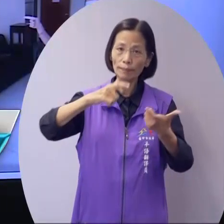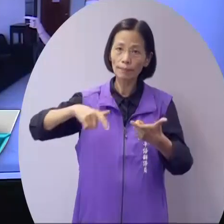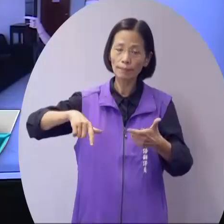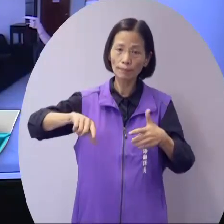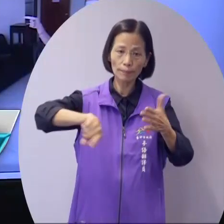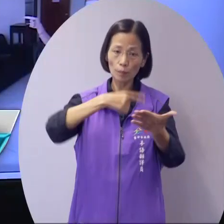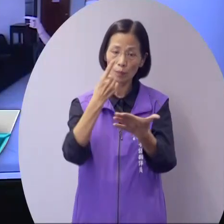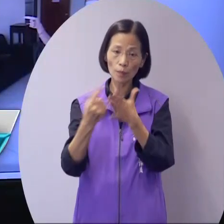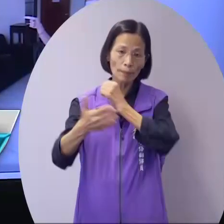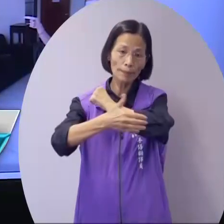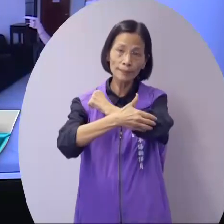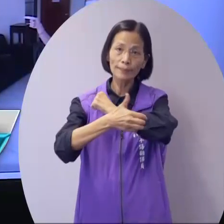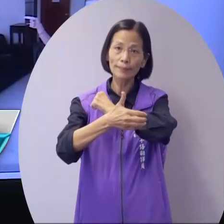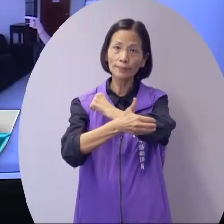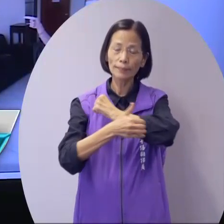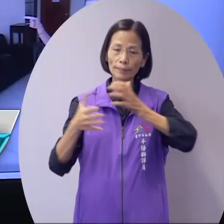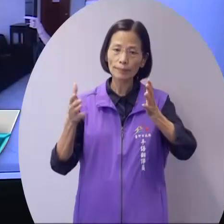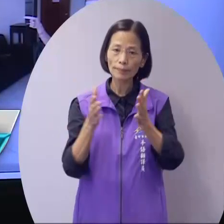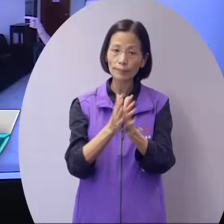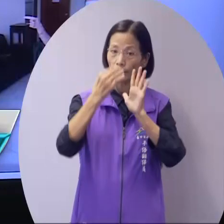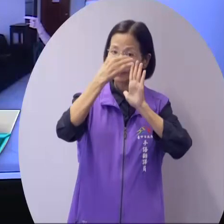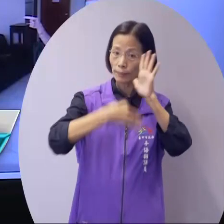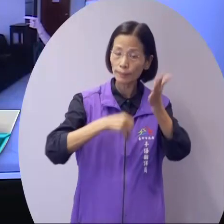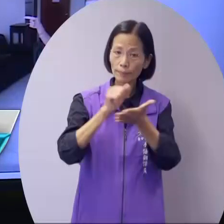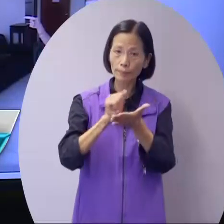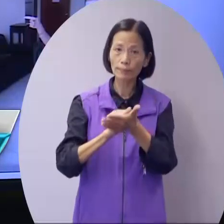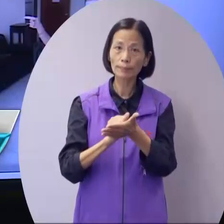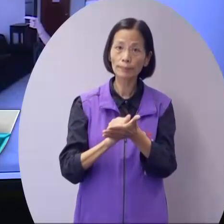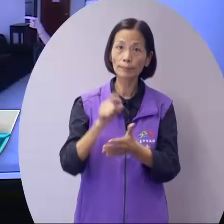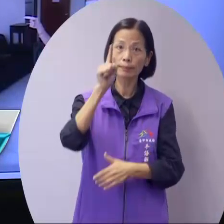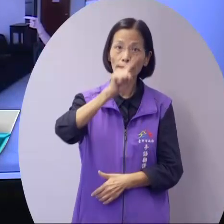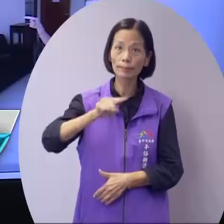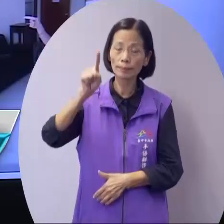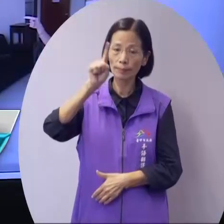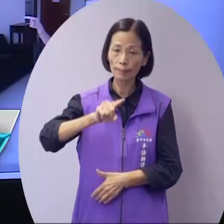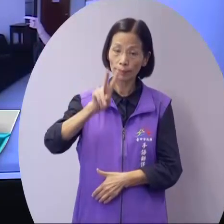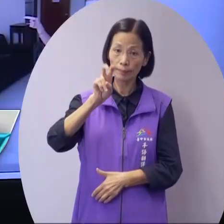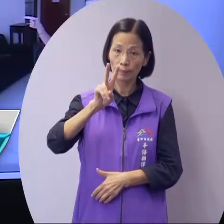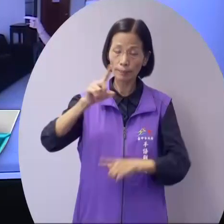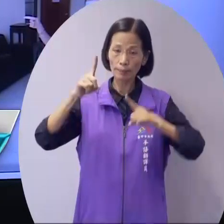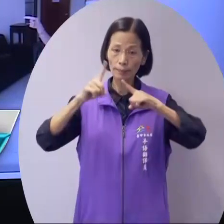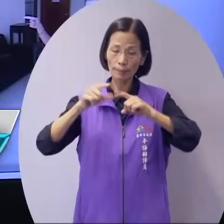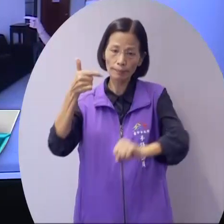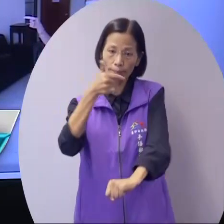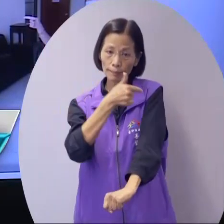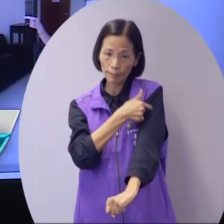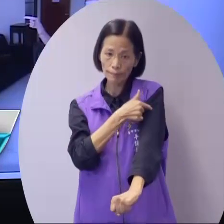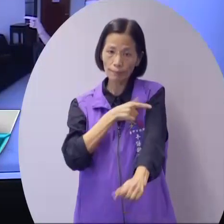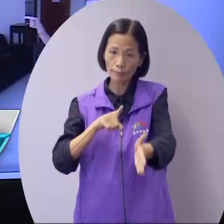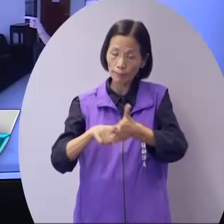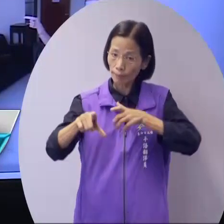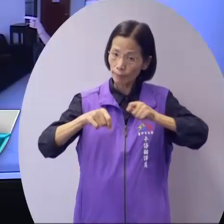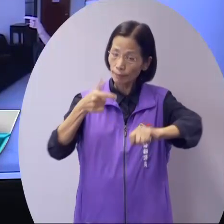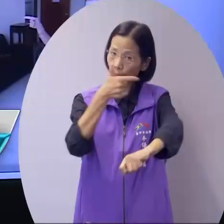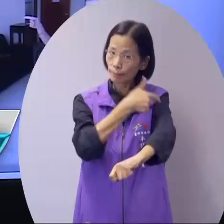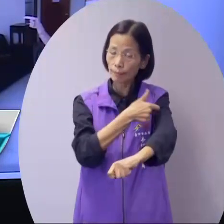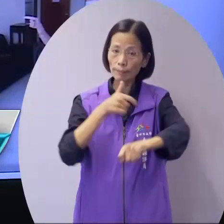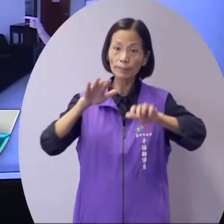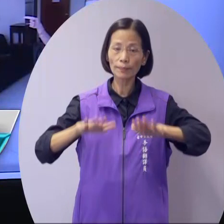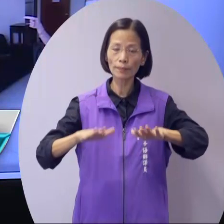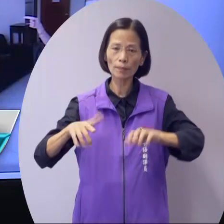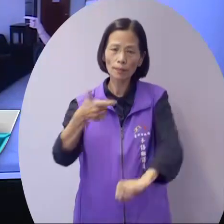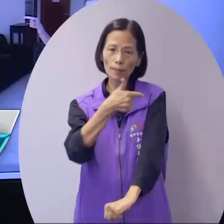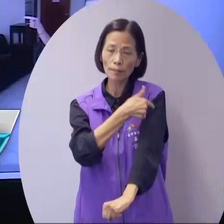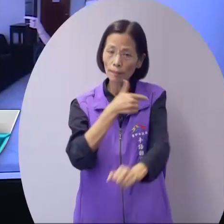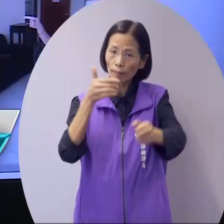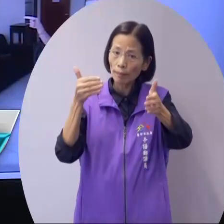第一线的工作人员，一共照册1022位列支疫苗的接种专案。那目前呢接种